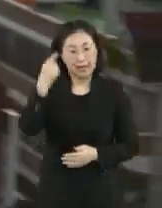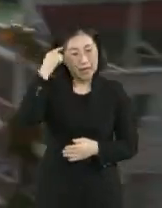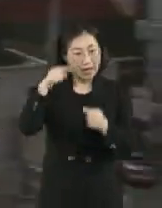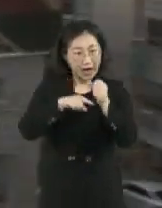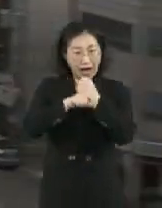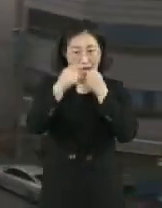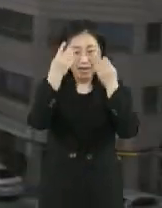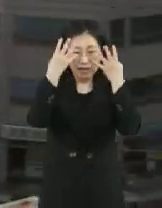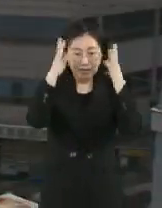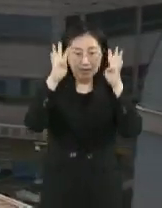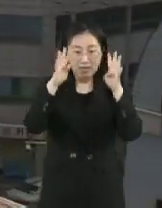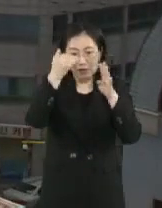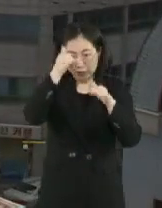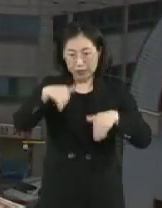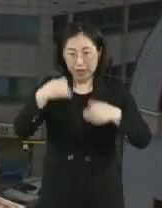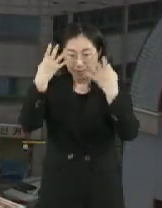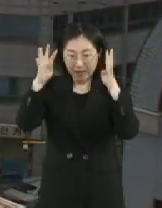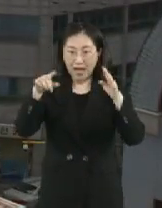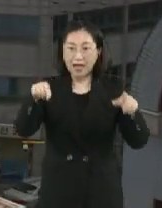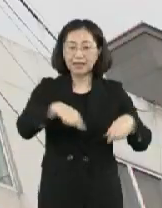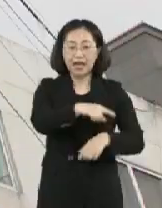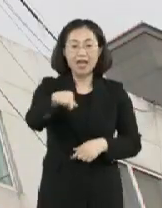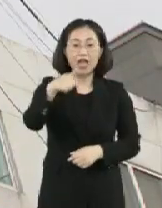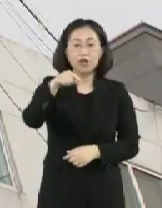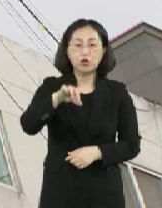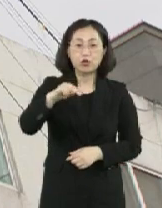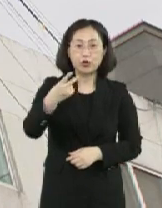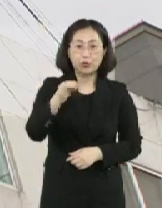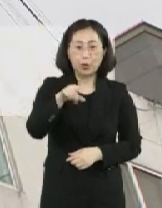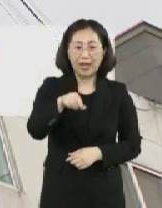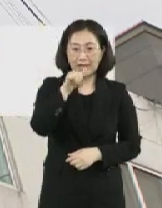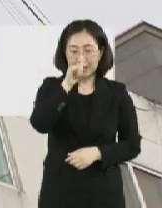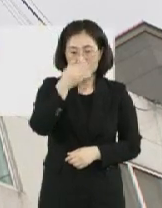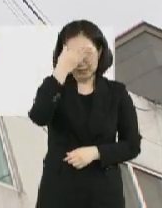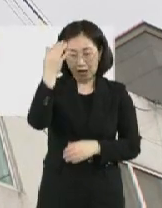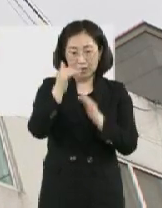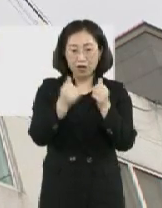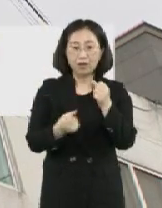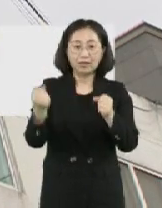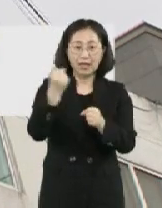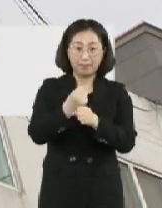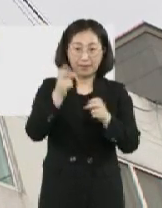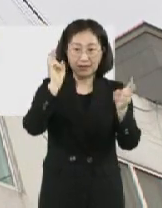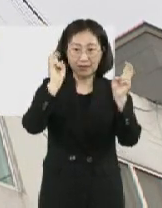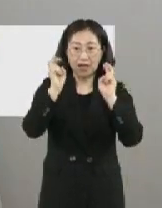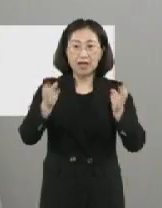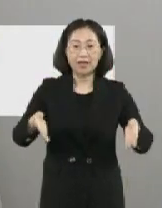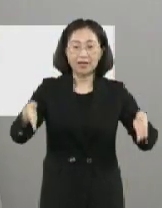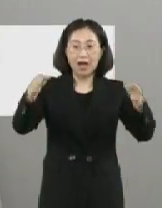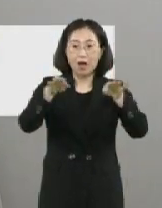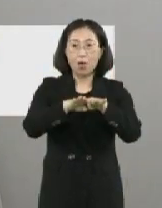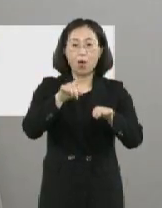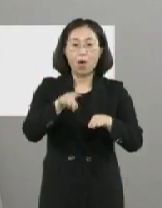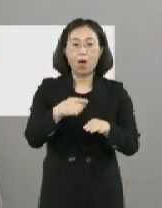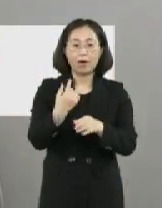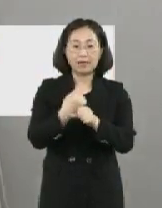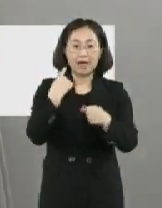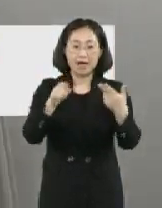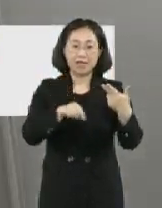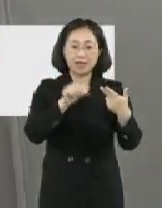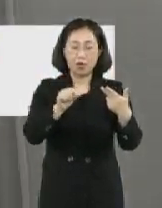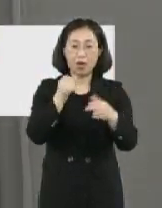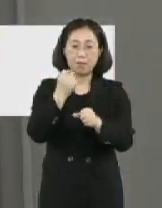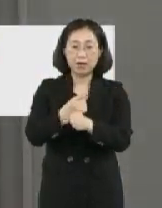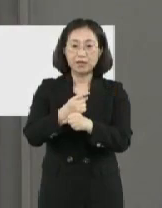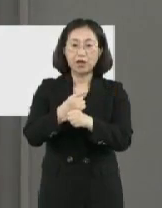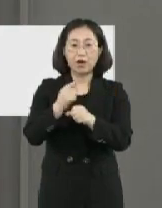카이스트와 충남대 사이 대전 유성구 궁동에 자리 잡은 청년 창업 공간 스타트업 타운입니다. 지난해 7월 먼저